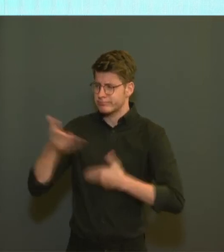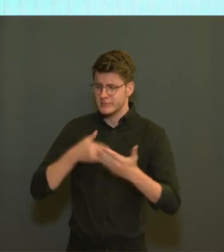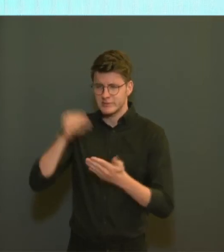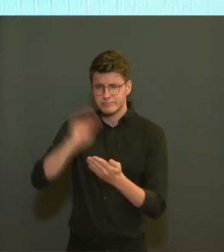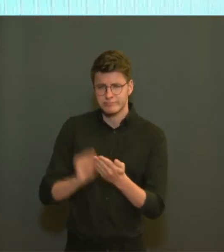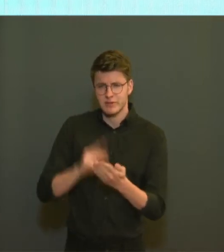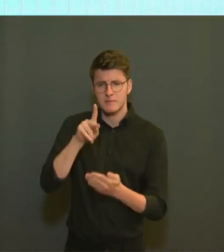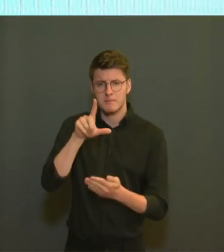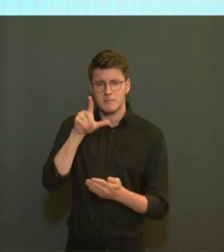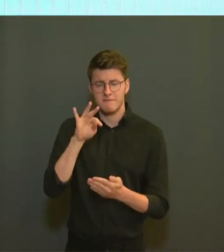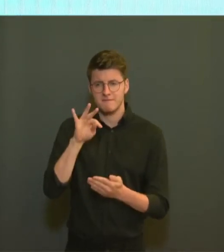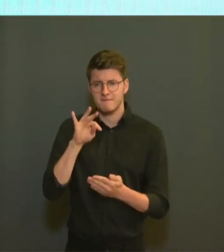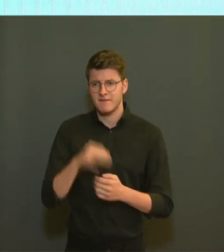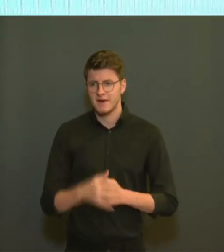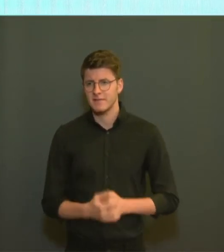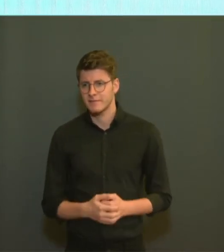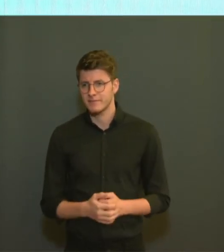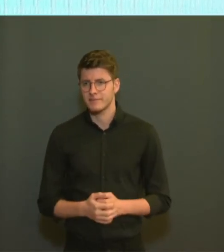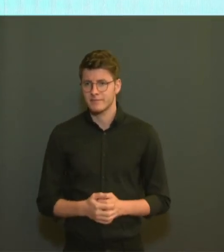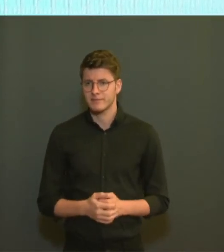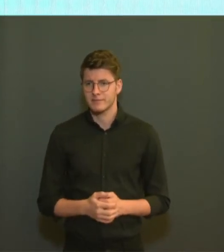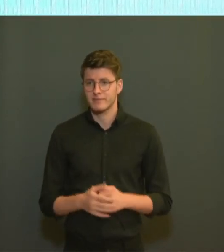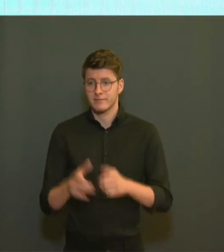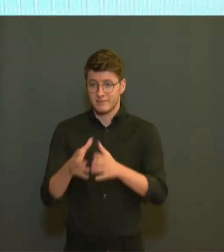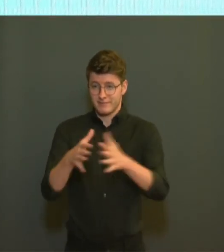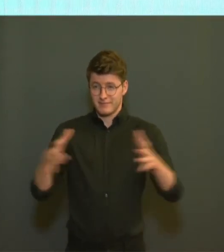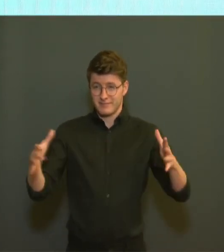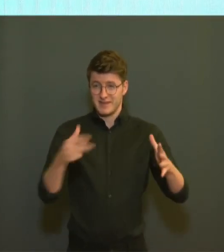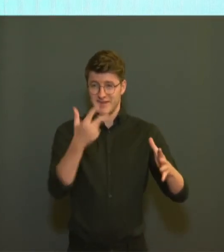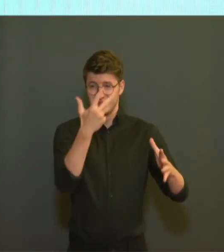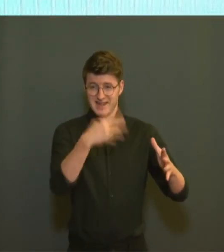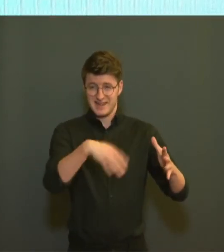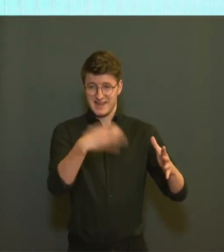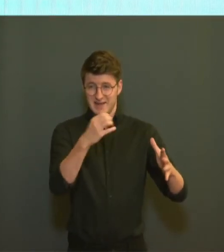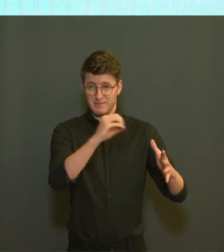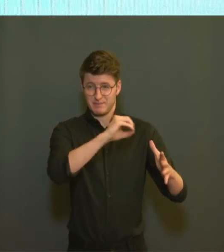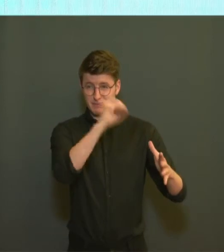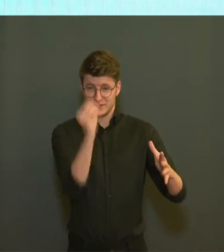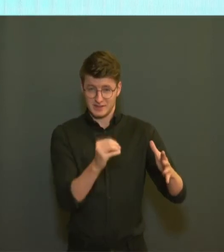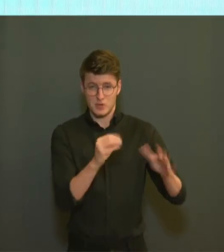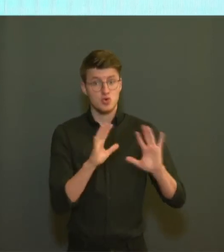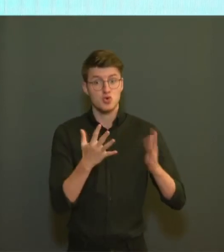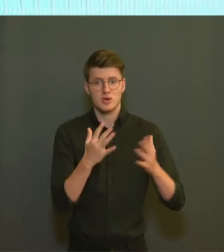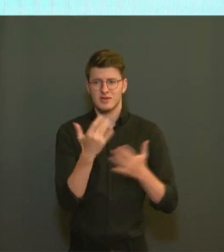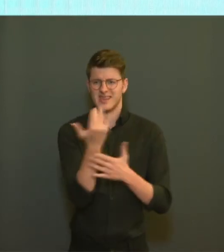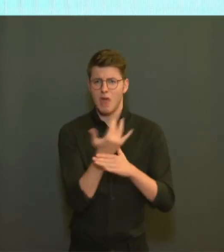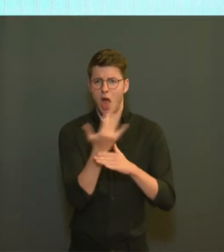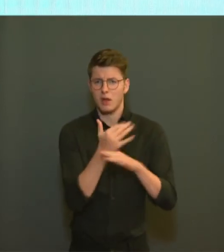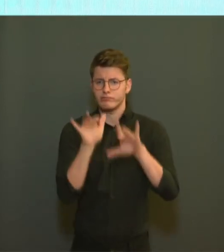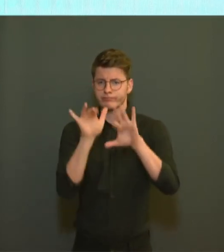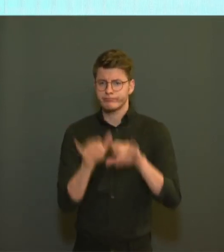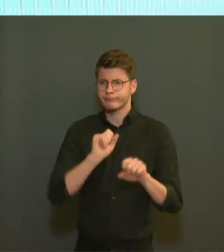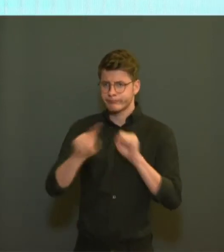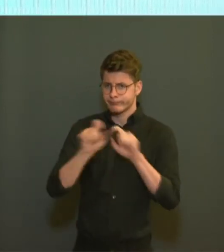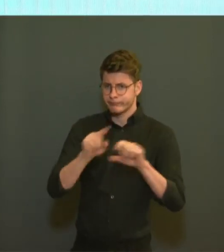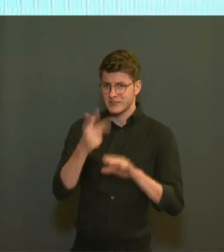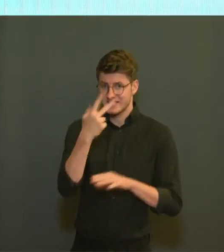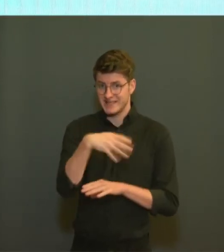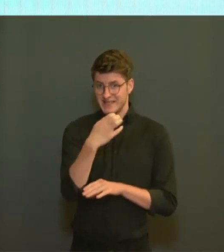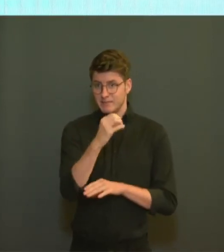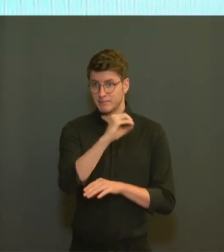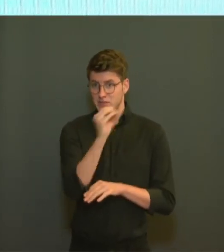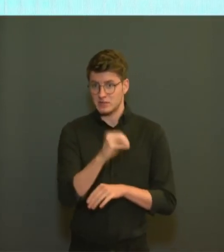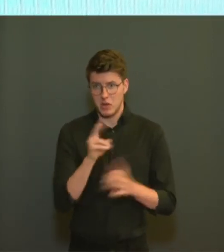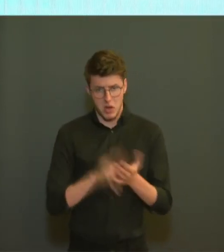Daarvan werden er 93% elektronisch ingediend. Dit is een succesverhaal van het